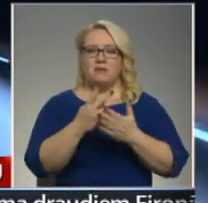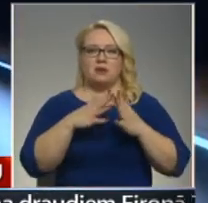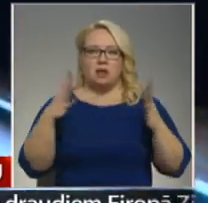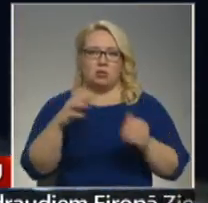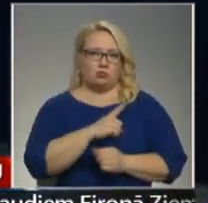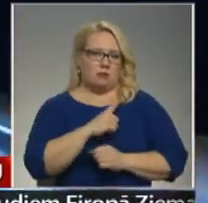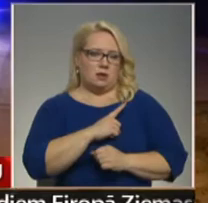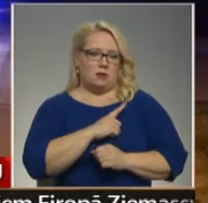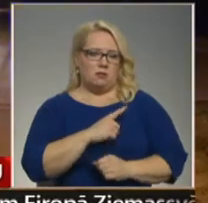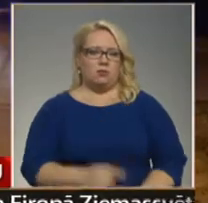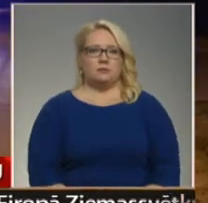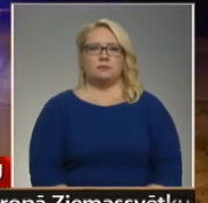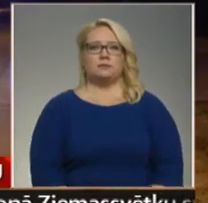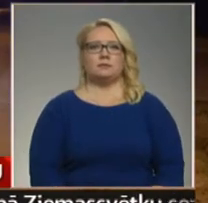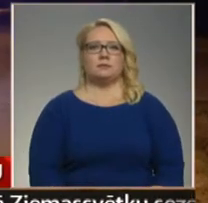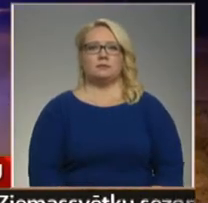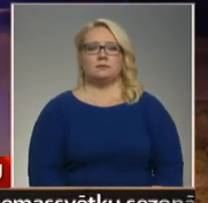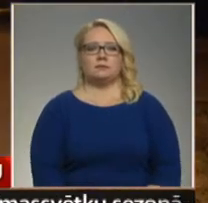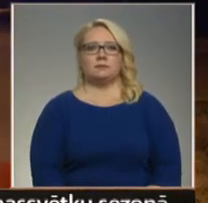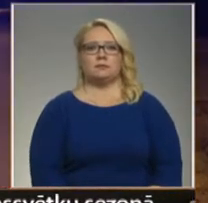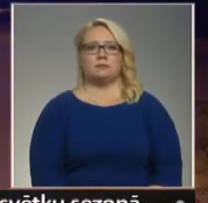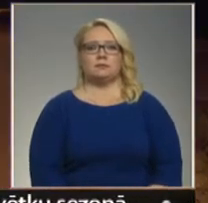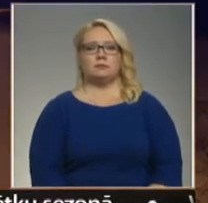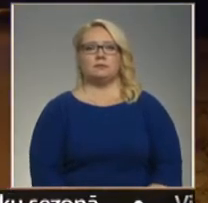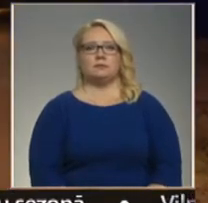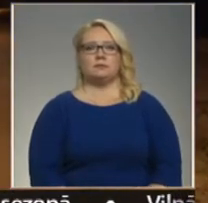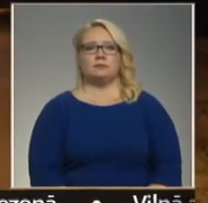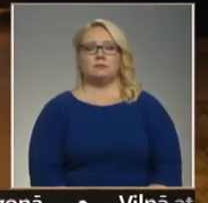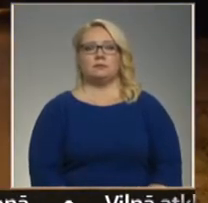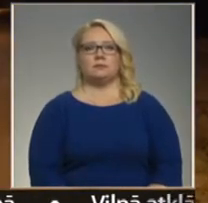uzmanību. Ausmas Pūkte, Andrejs Mažās, Latgales reģionālā televīzija.